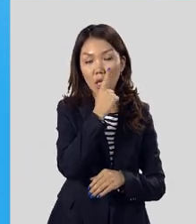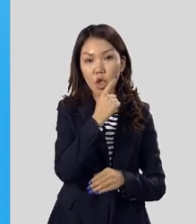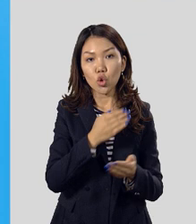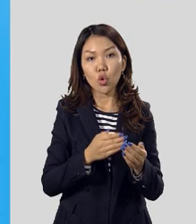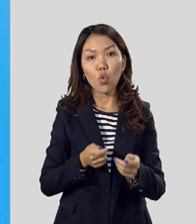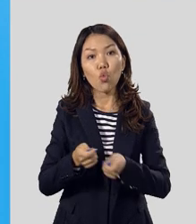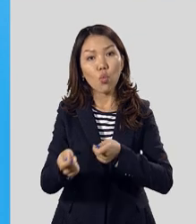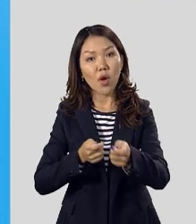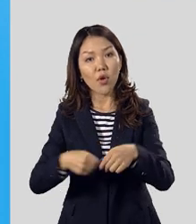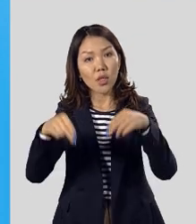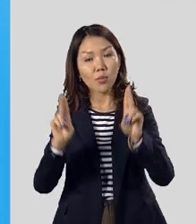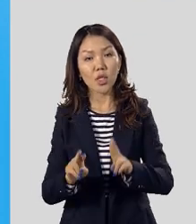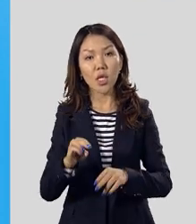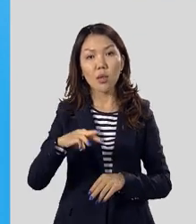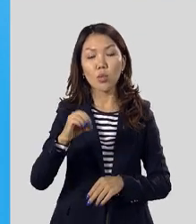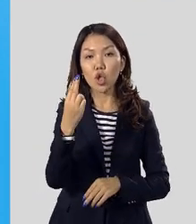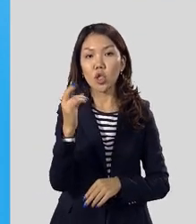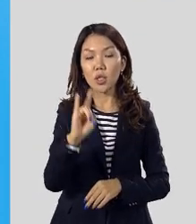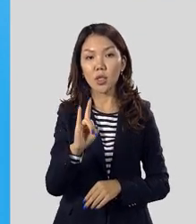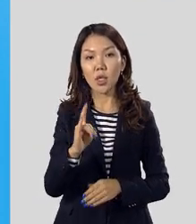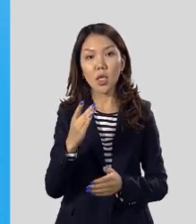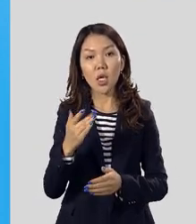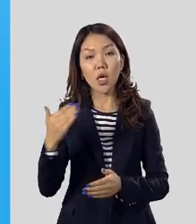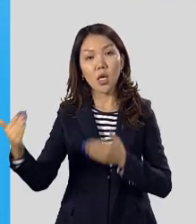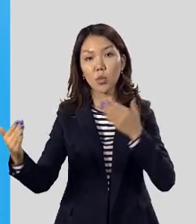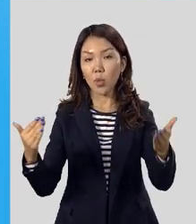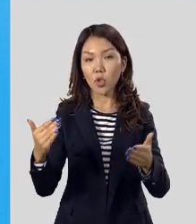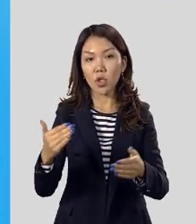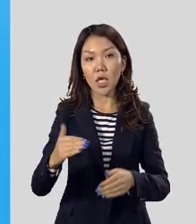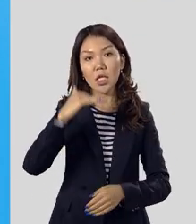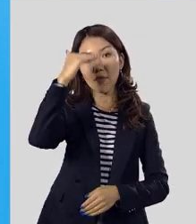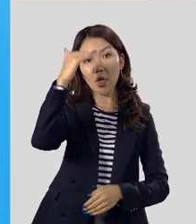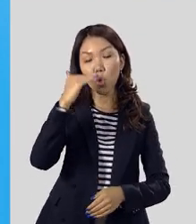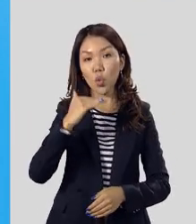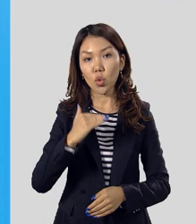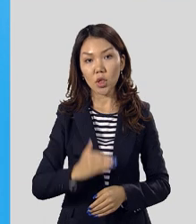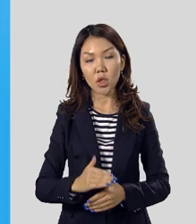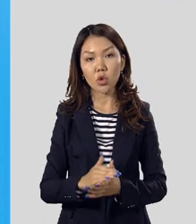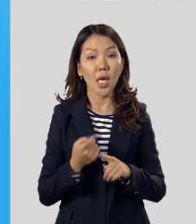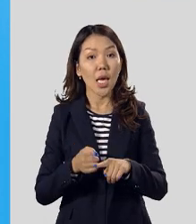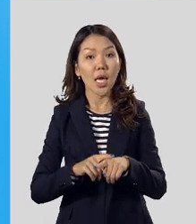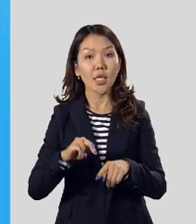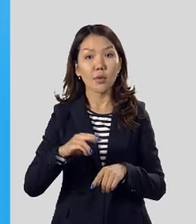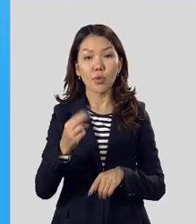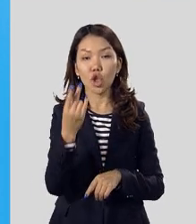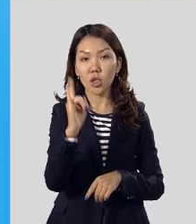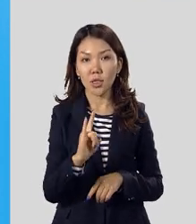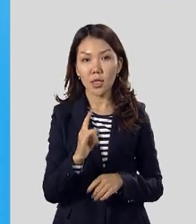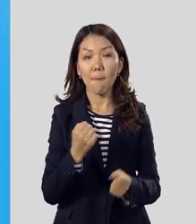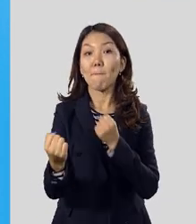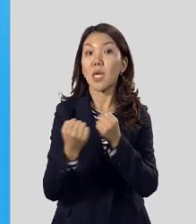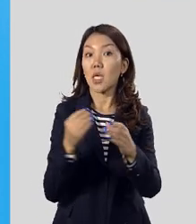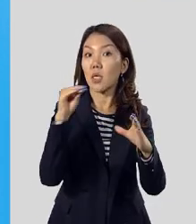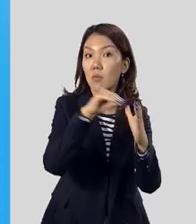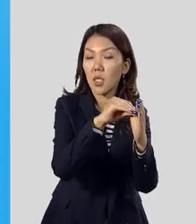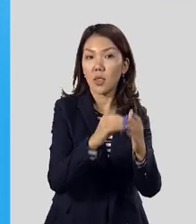специальные мышцы, расположенные по бокам, сверху и снизу от глазного яблока. Эти мышцы